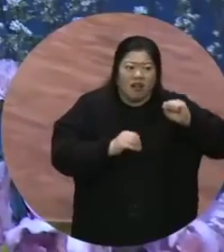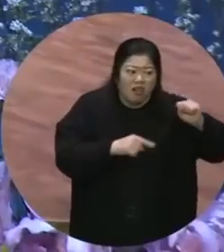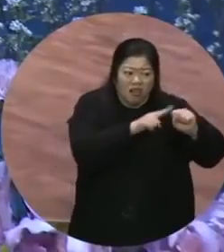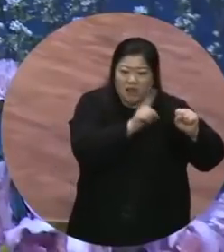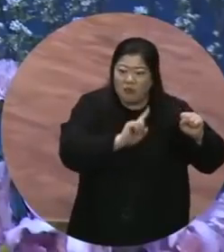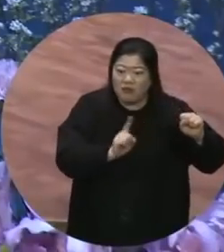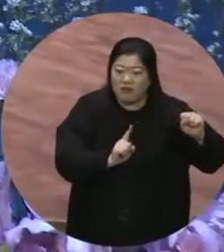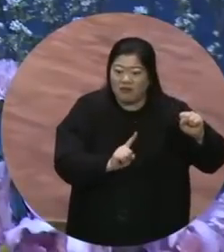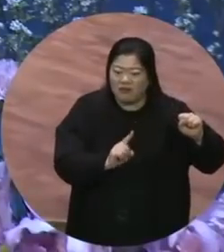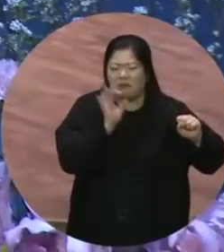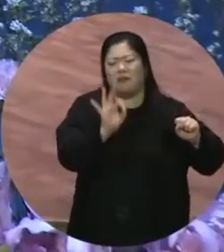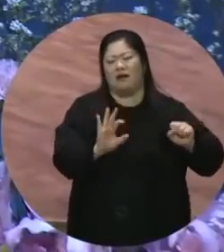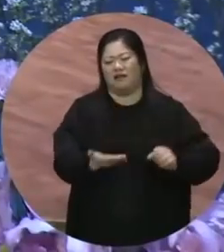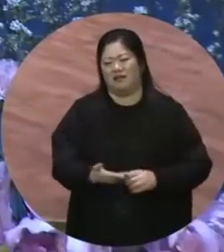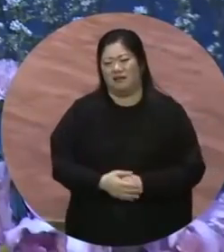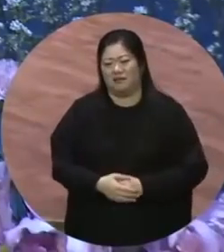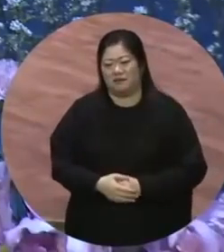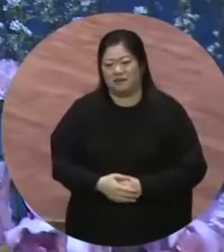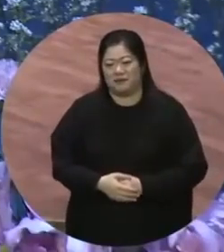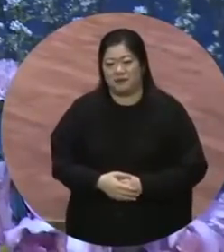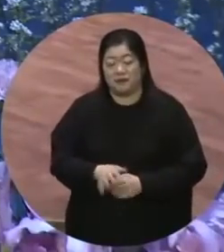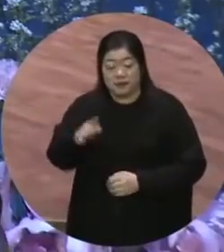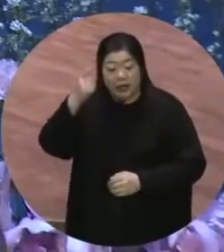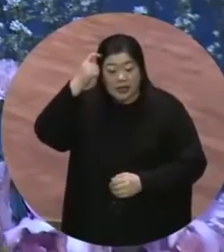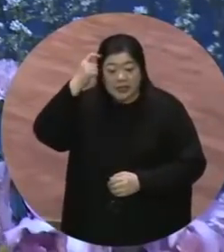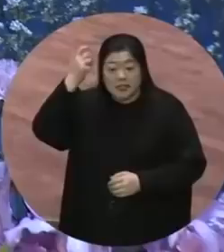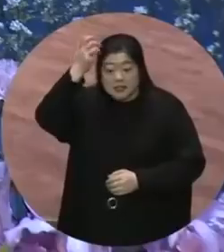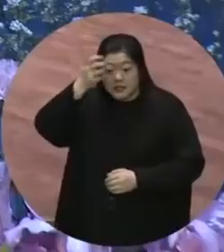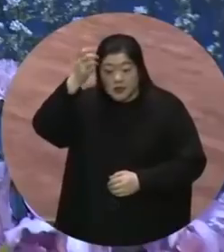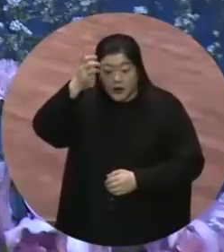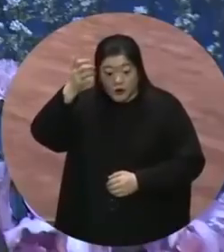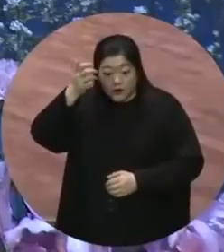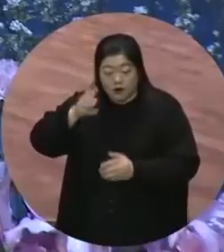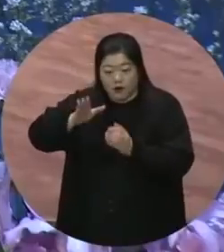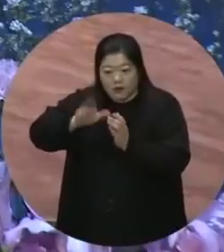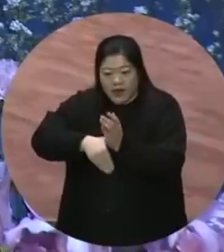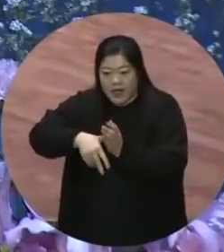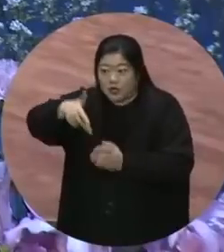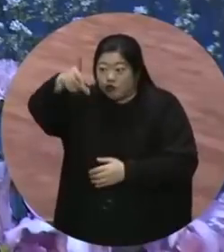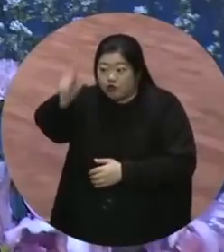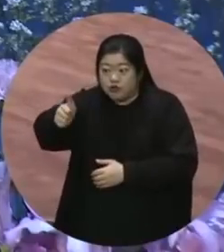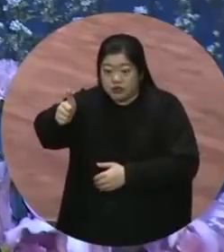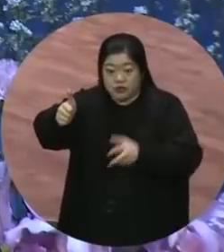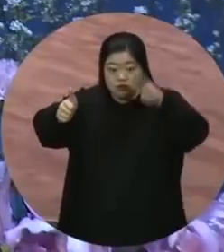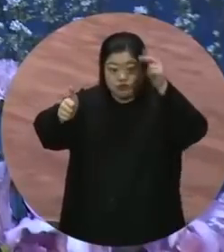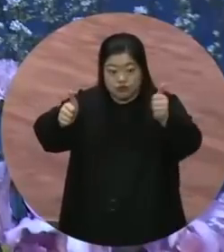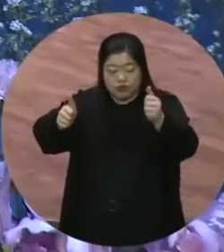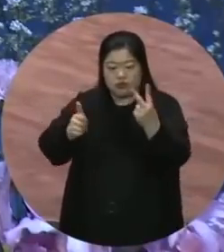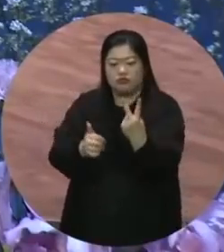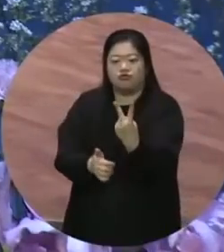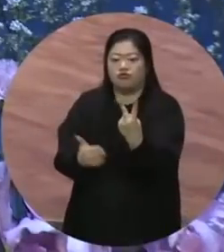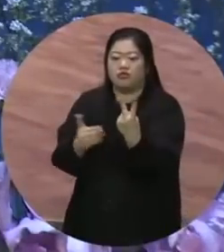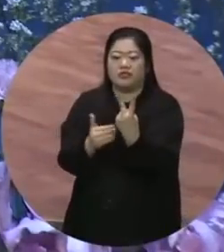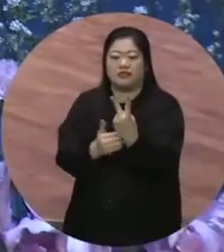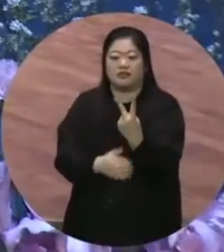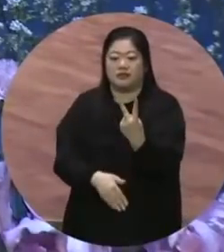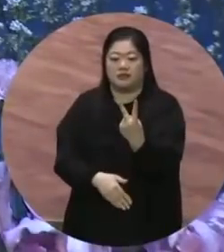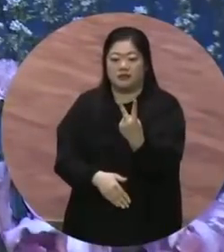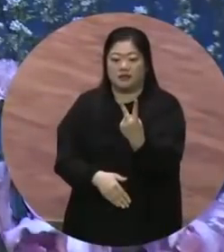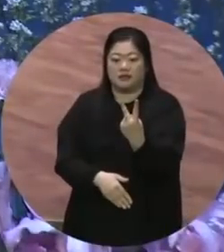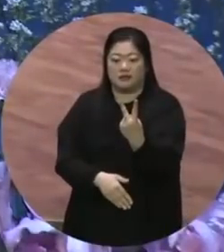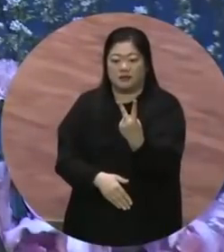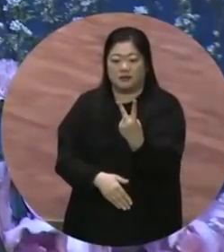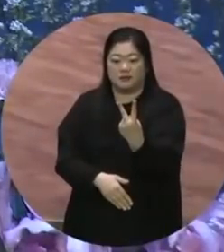영적 삶의 이 주인은요, 두 종류밖에 없어요. 영적, 사람은 영적 존재예요. 짐승과는